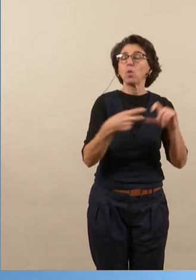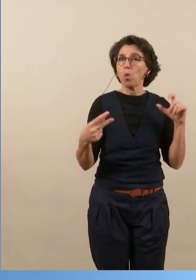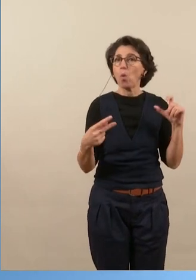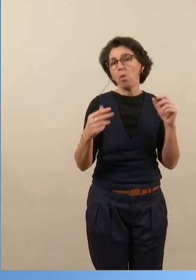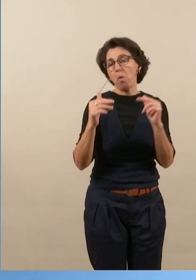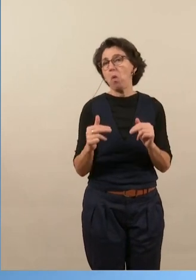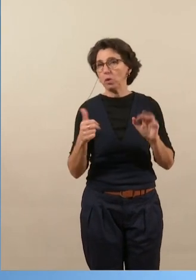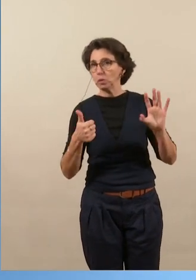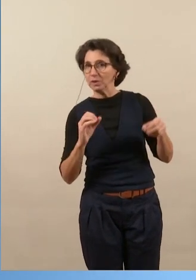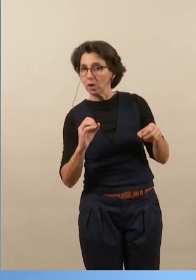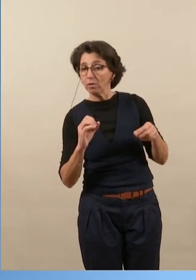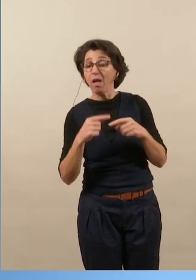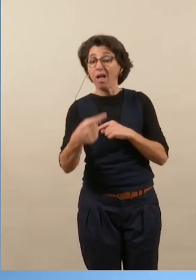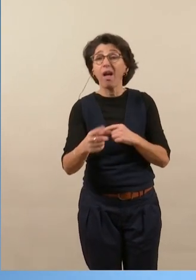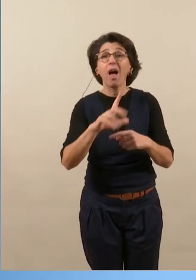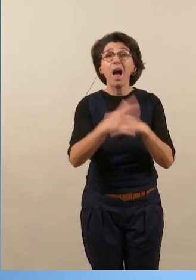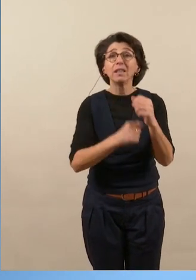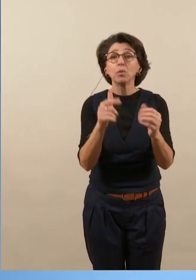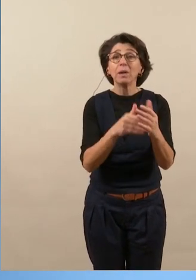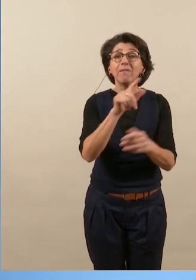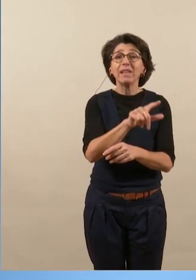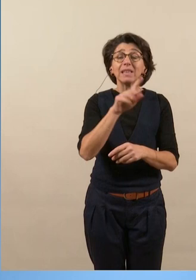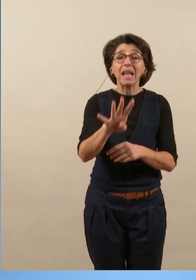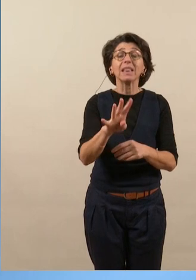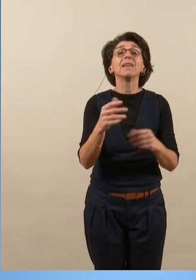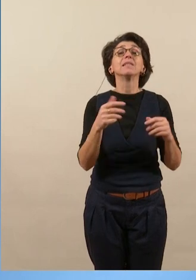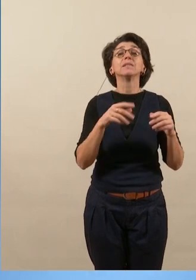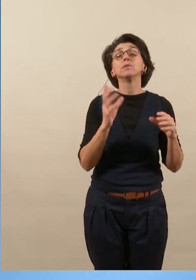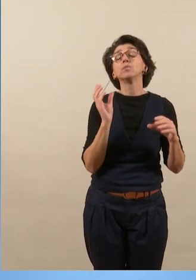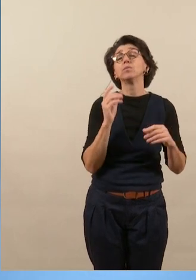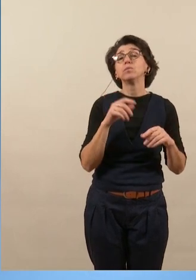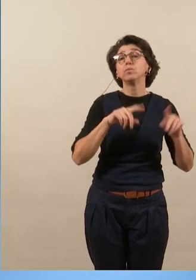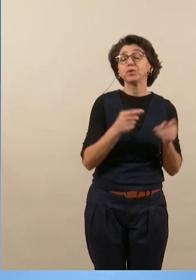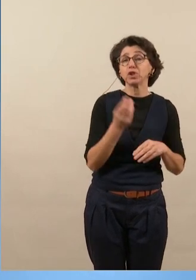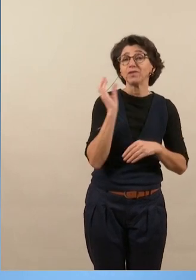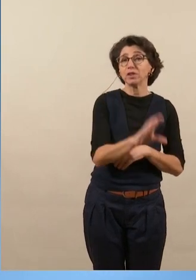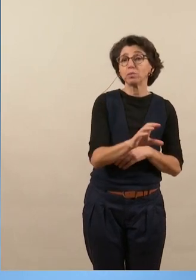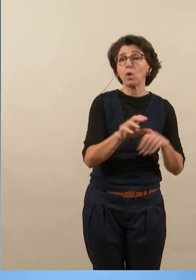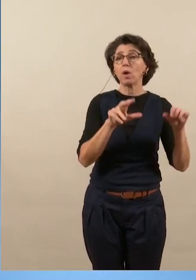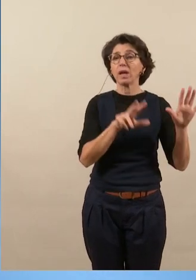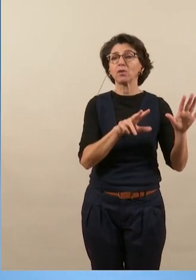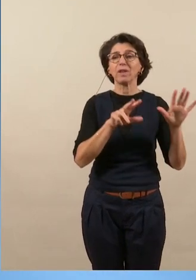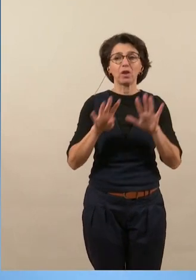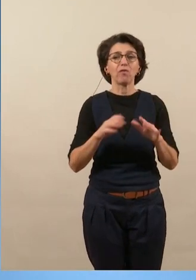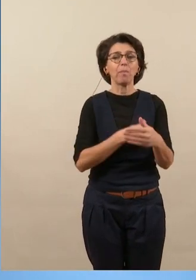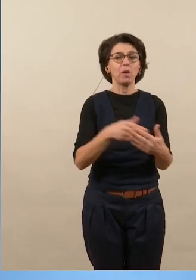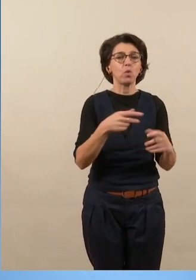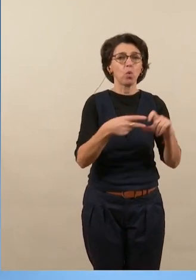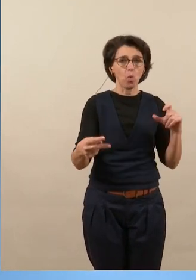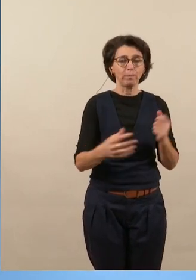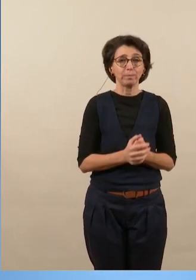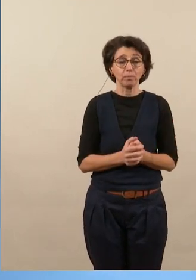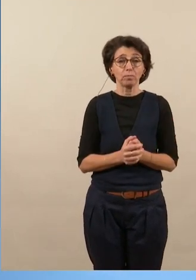que nous annoncezv un budget d'investissement de 89 millions d'euros soit plus que les deux dernières années réunies qui peut vraisemblblement croire à